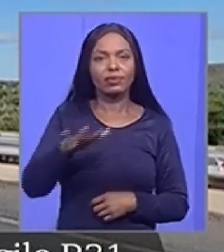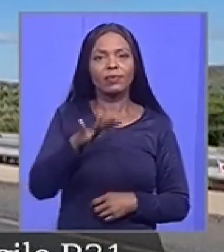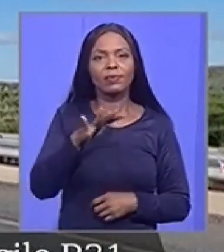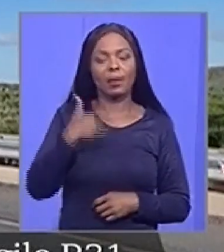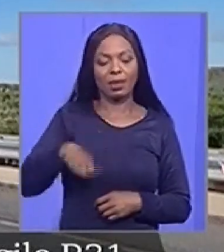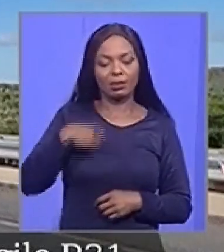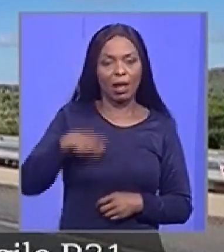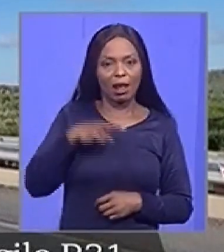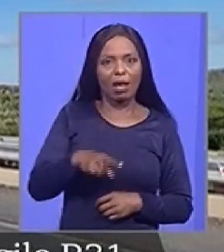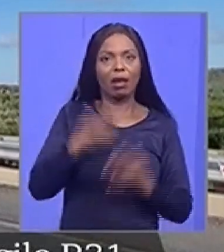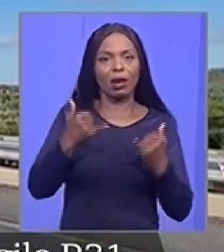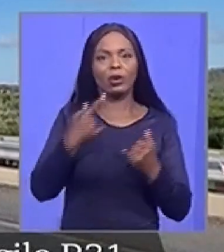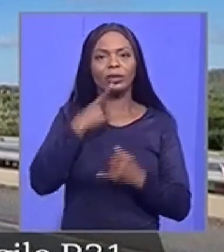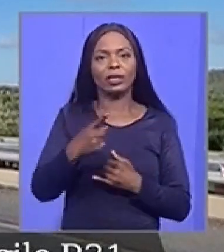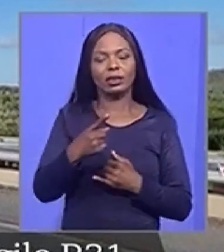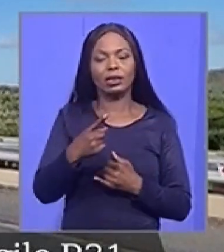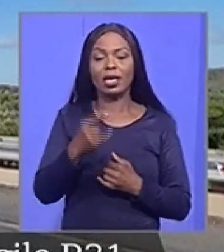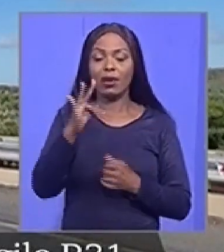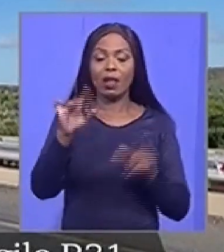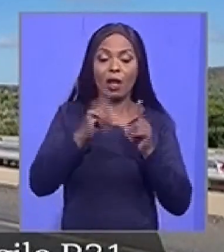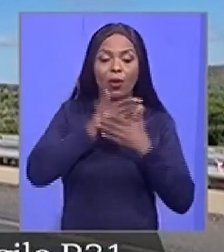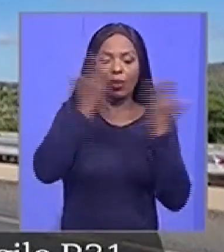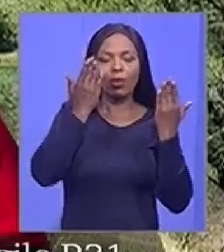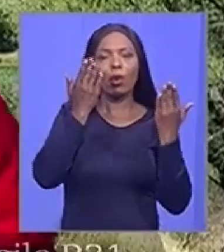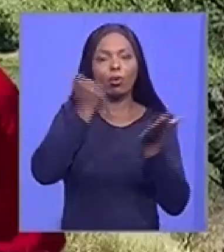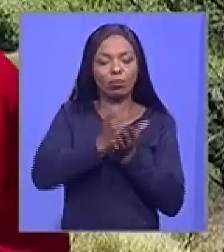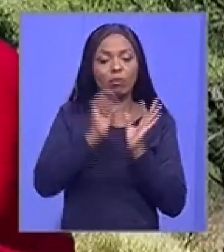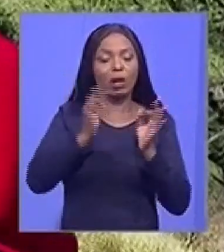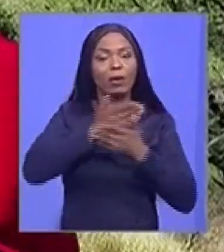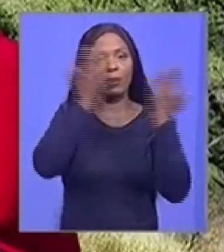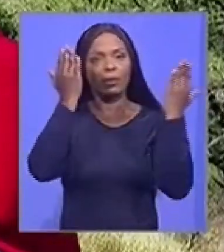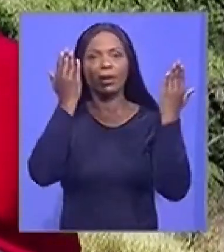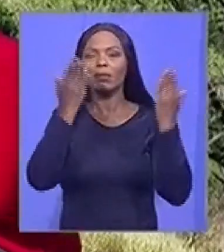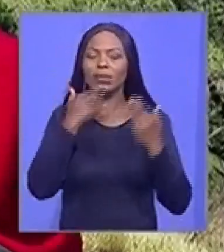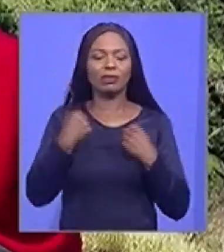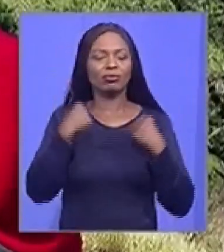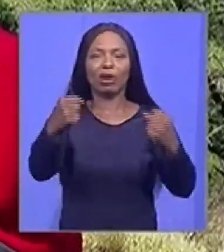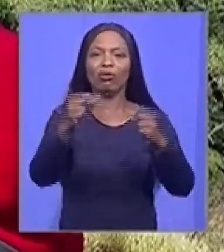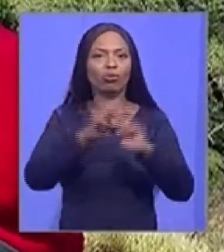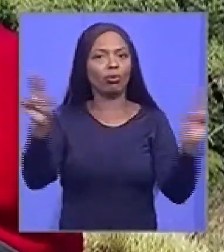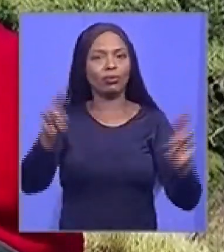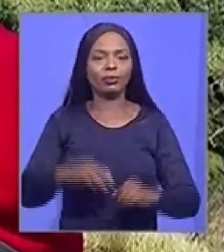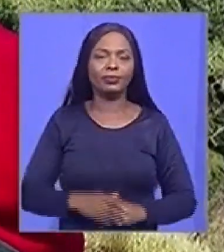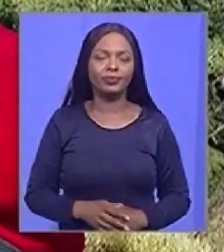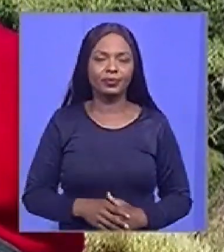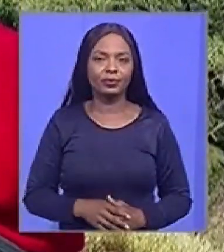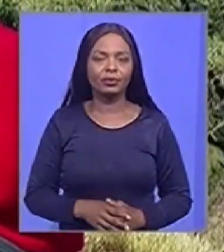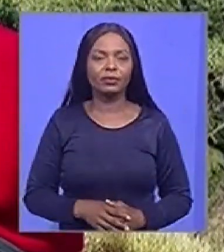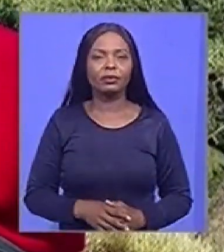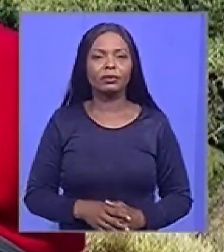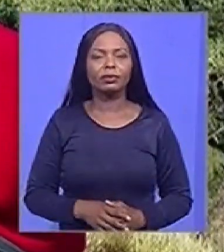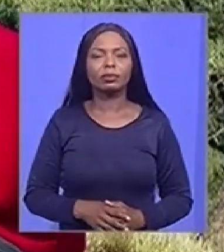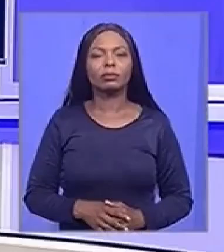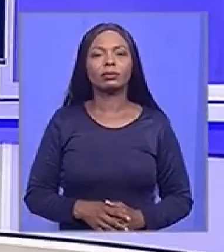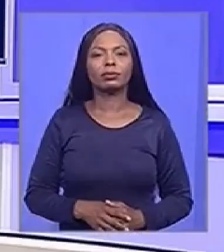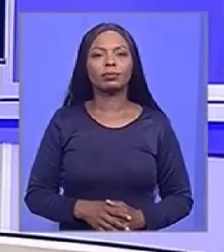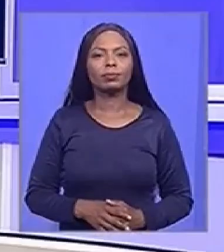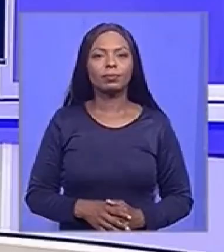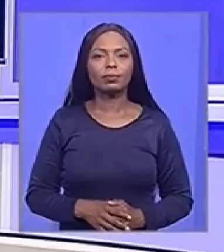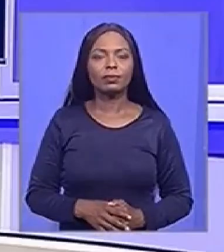thibela bakganni ba sebetsang ntle le ditokomane. Thabiso Khadebe, Ditaba tsa SABC, Buckley West.